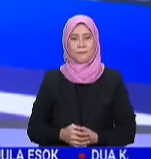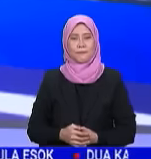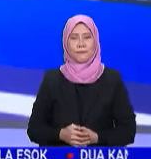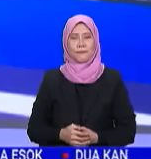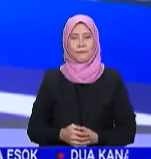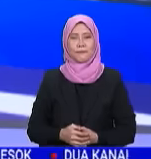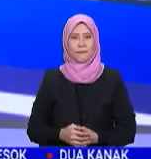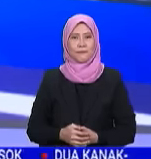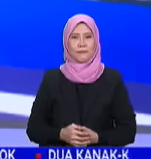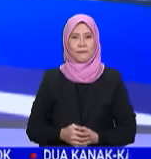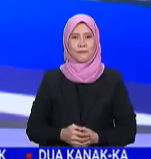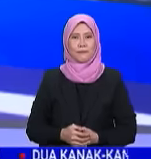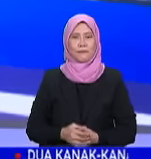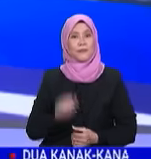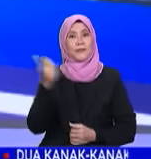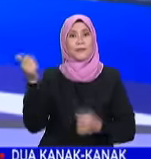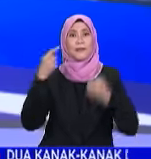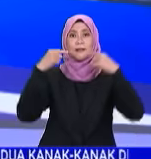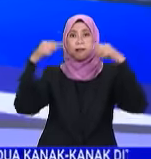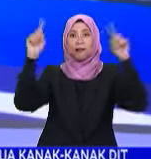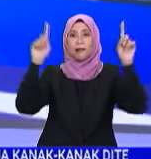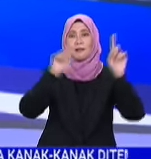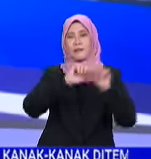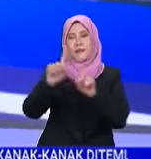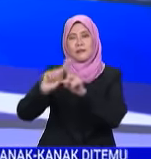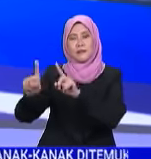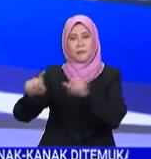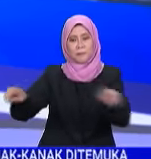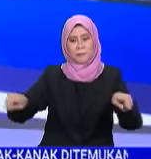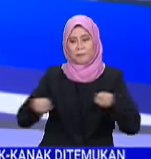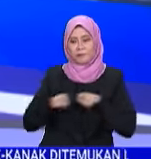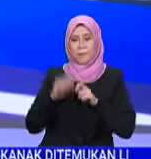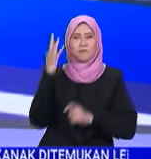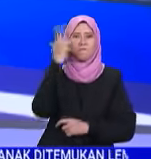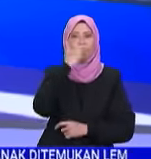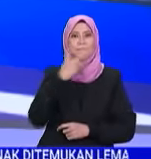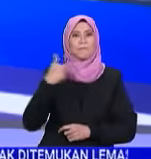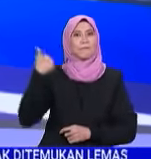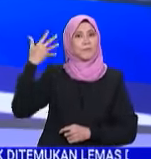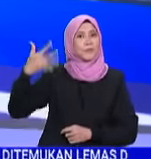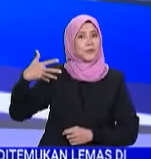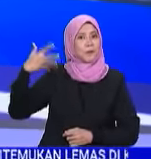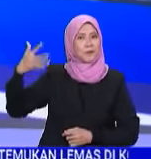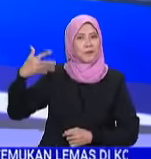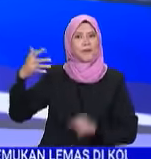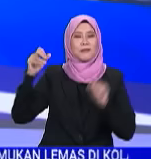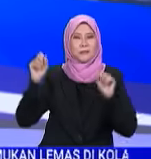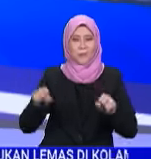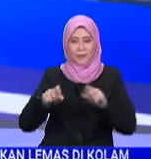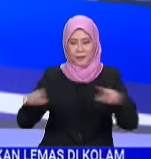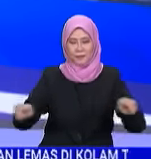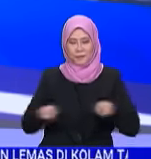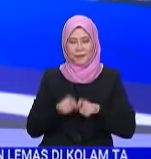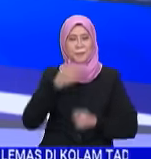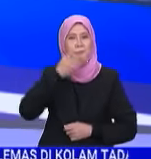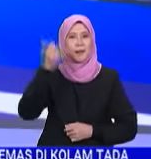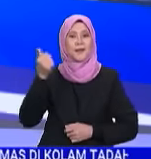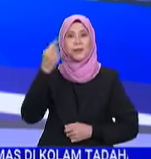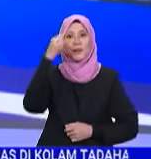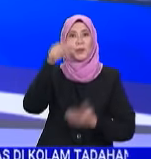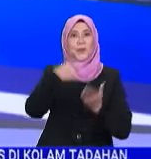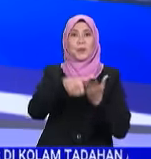tertera selain terkenal dengan pelbagai lokasi menarik dan bersejarah serta menjadi destinasi terbaik untuk